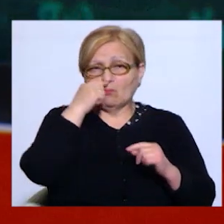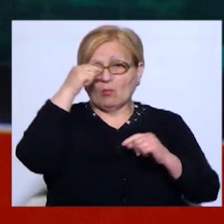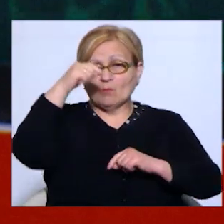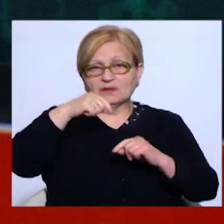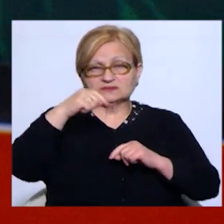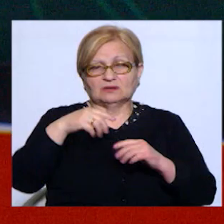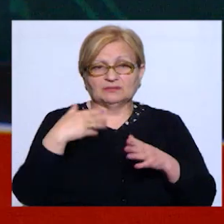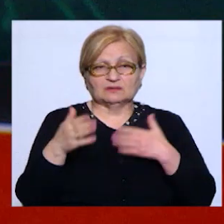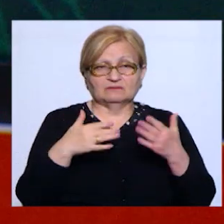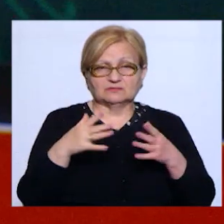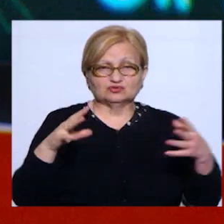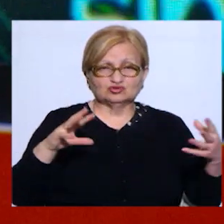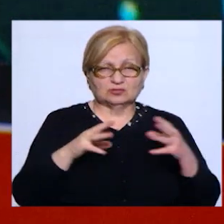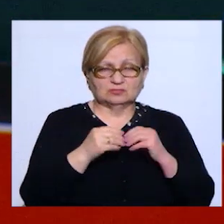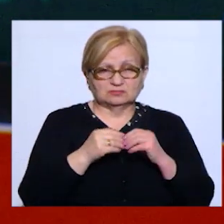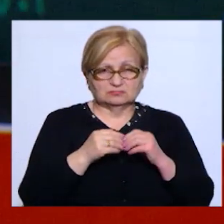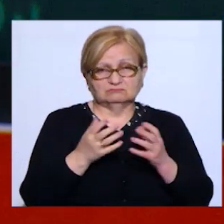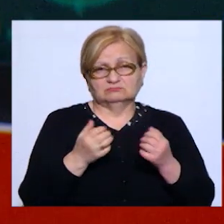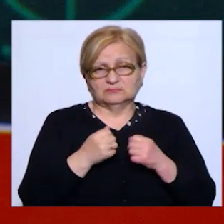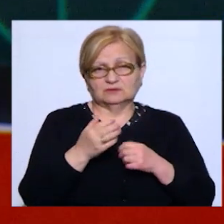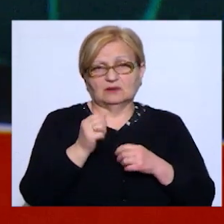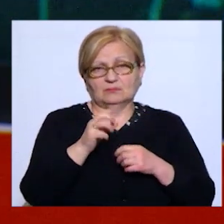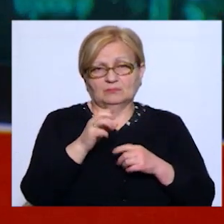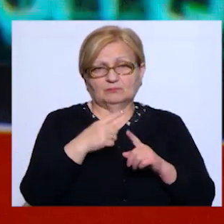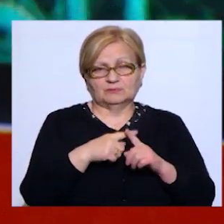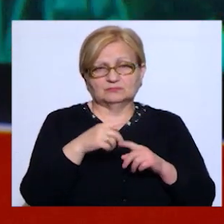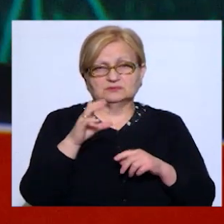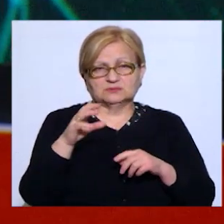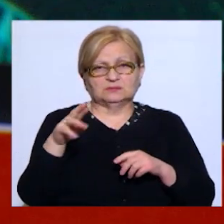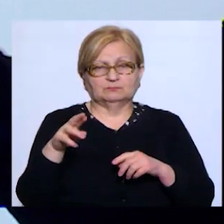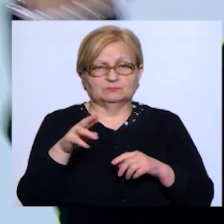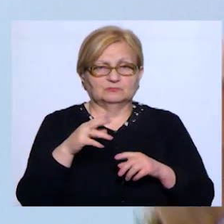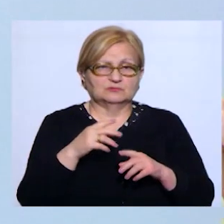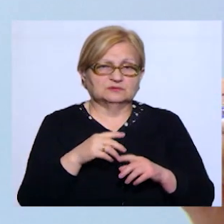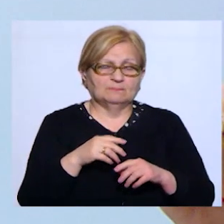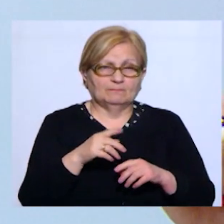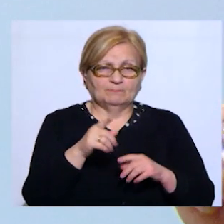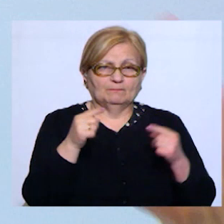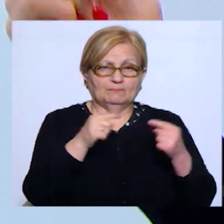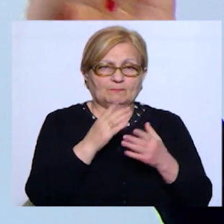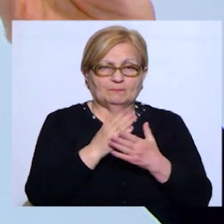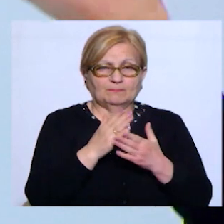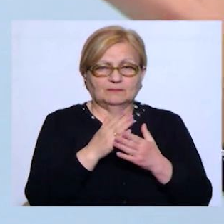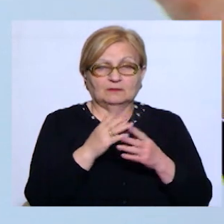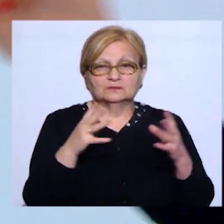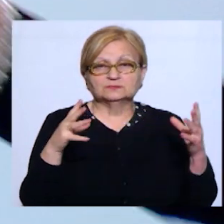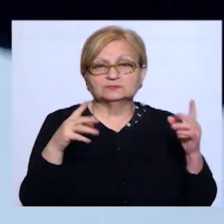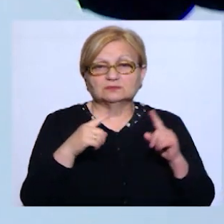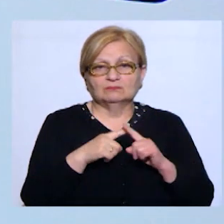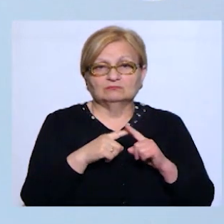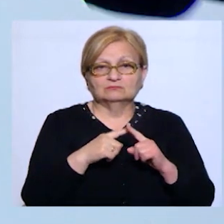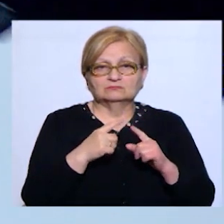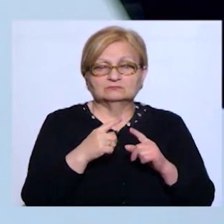მოპირდაპირე გვერდები რო შევკრიბე, მივიღე A + B-ს + C + D. ეხლა ეს ორი მოპირდაპირე გვერდი შევკრიბოთ, ხო,